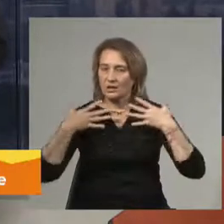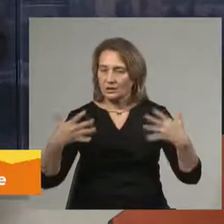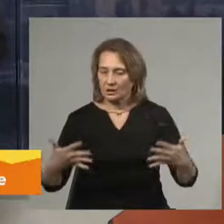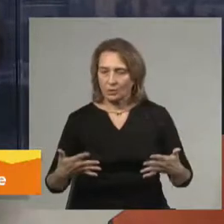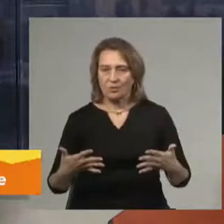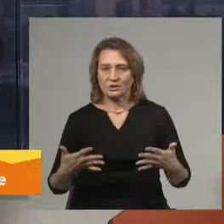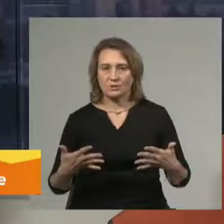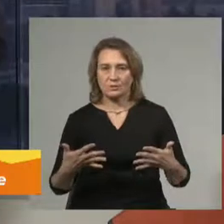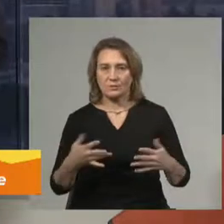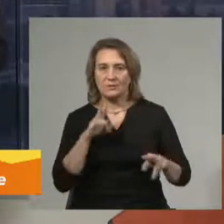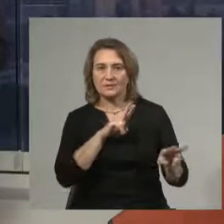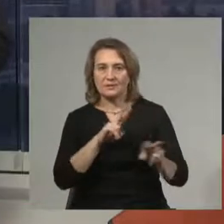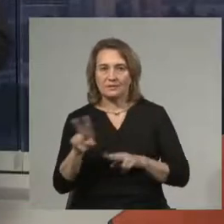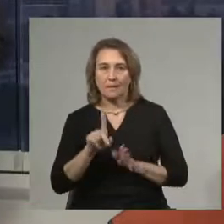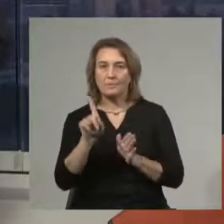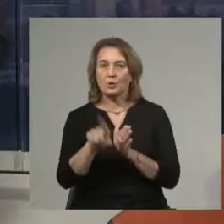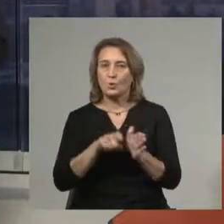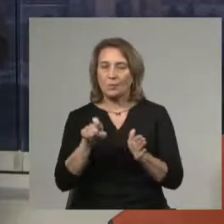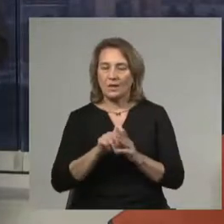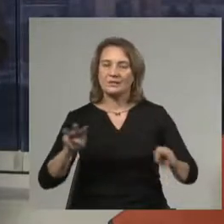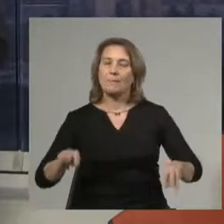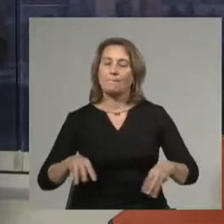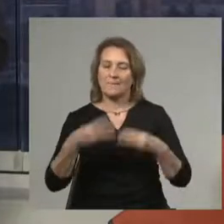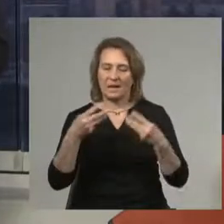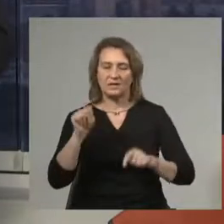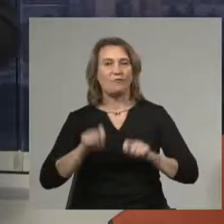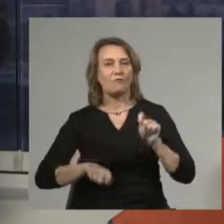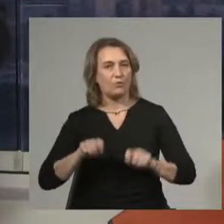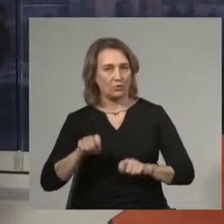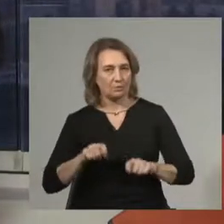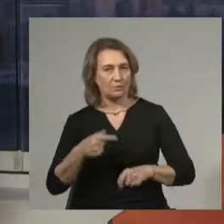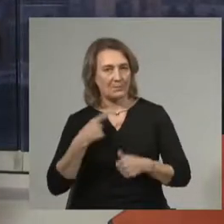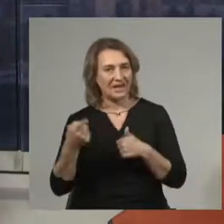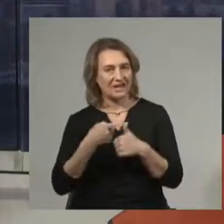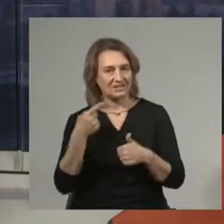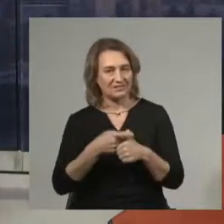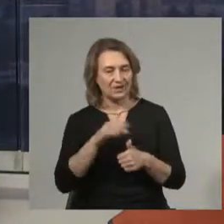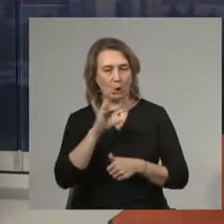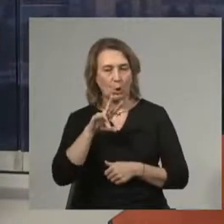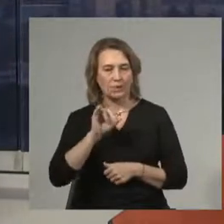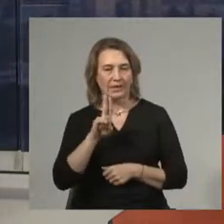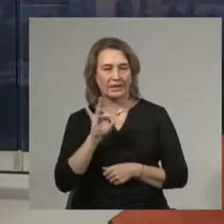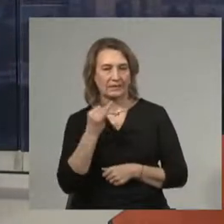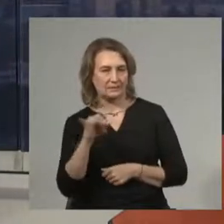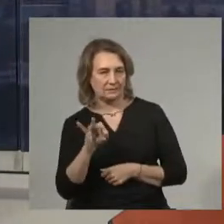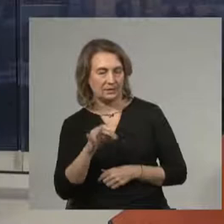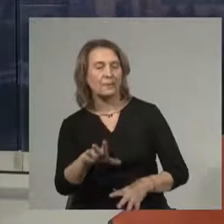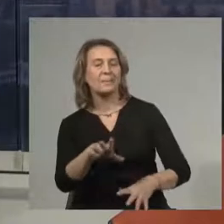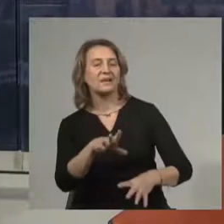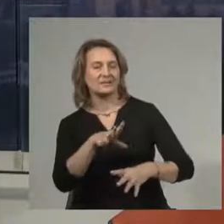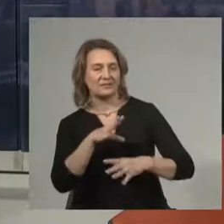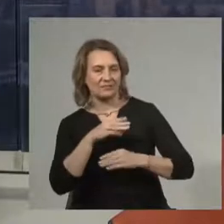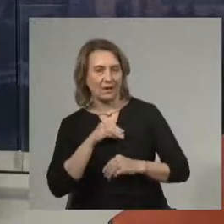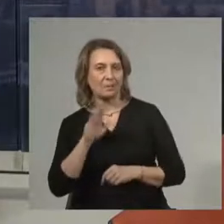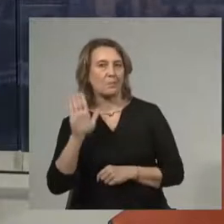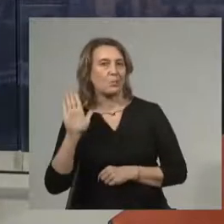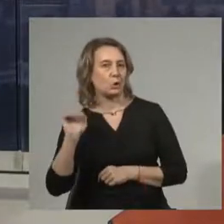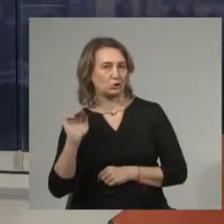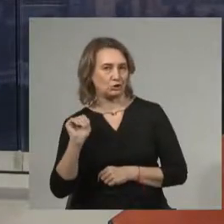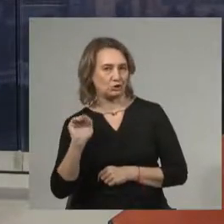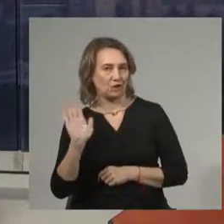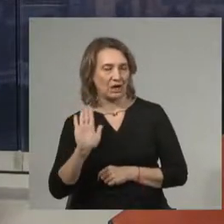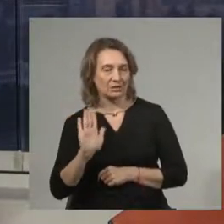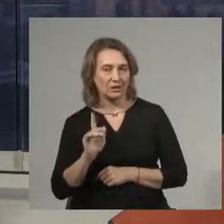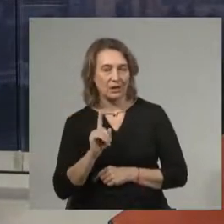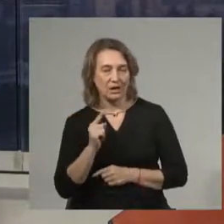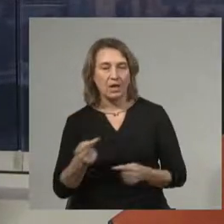заходу під назвою «Донбас Медіа Форум». Мене звати Олексій Матсука, я з вами на цьому прощаюся